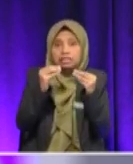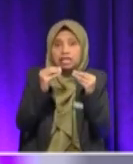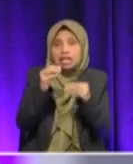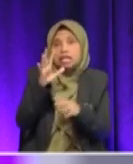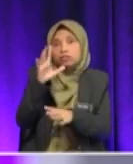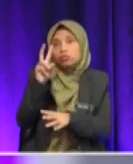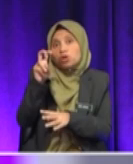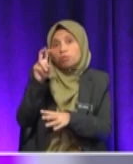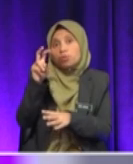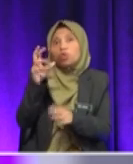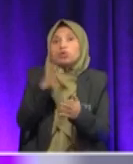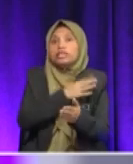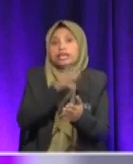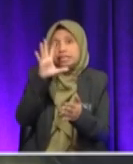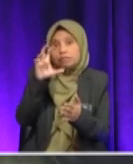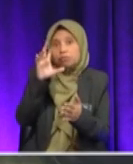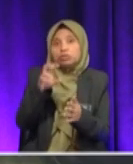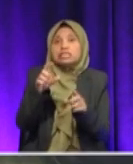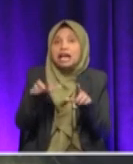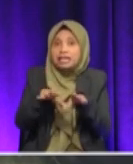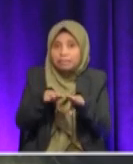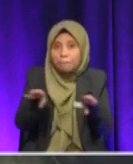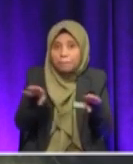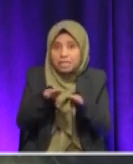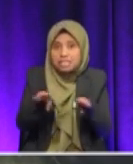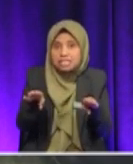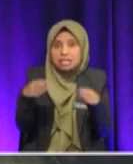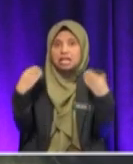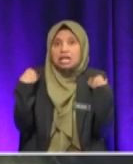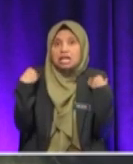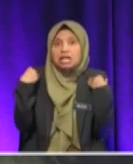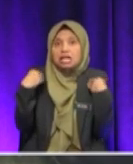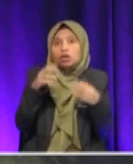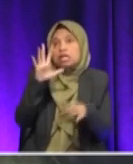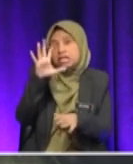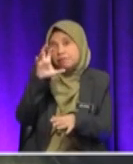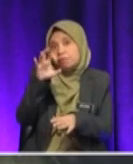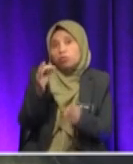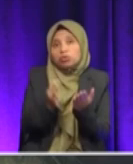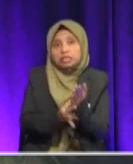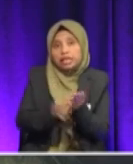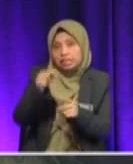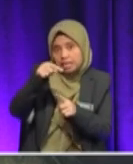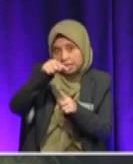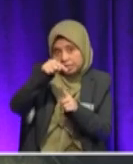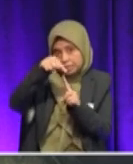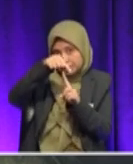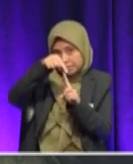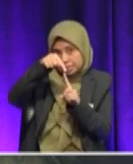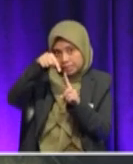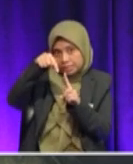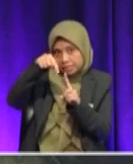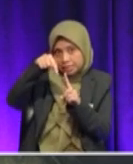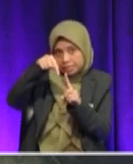50.sin tapi ini lagi satu yang perlu awak tahu dia punya uap aneh di punya bentuk dikeliling duit syiling to the